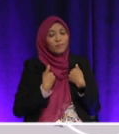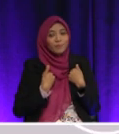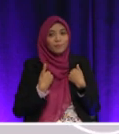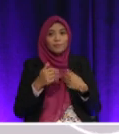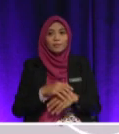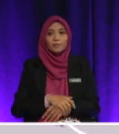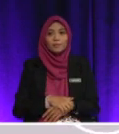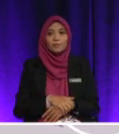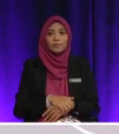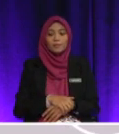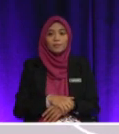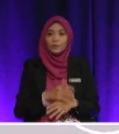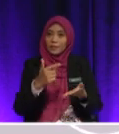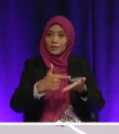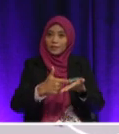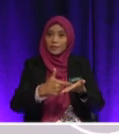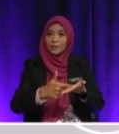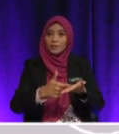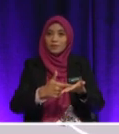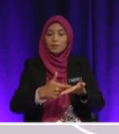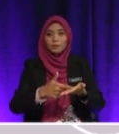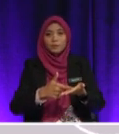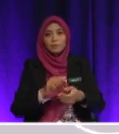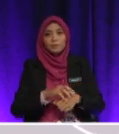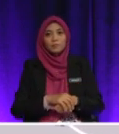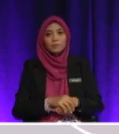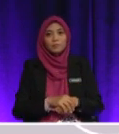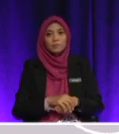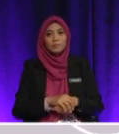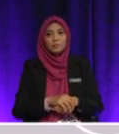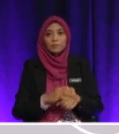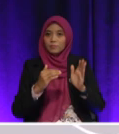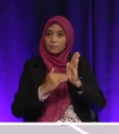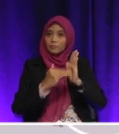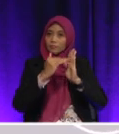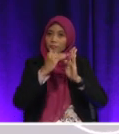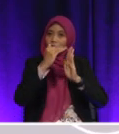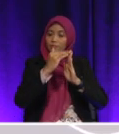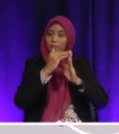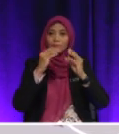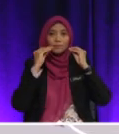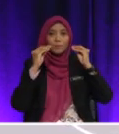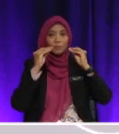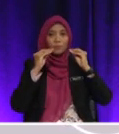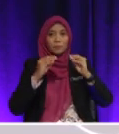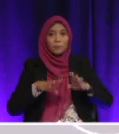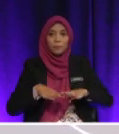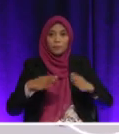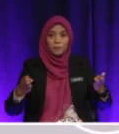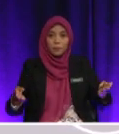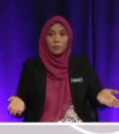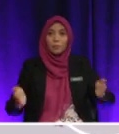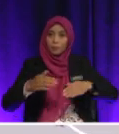seterusnya ada lagi meningkatkan pengajaran bahasa Melayu dan bahas bahasa Inggris